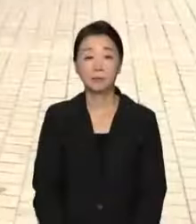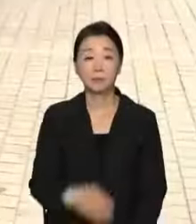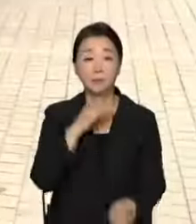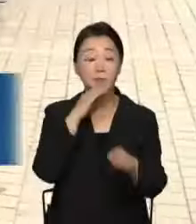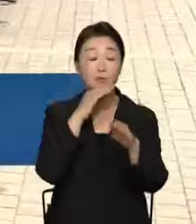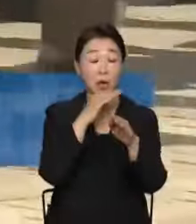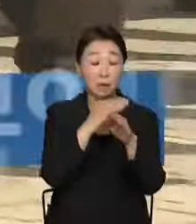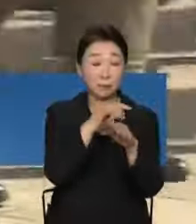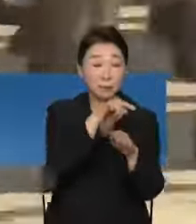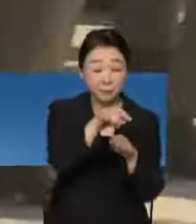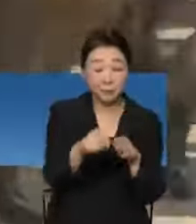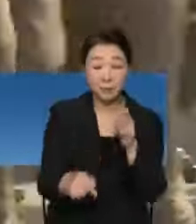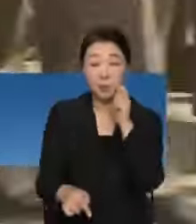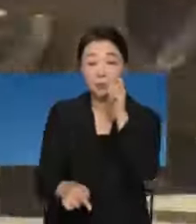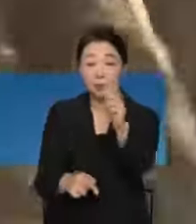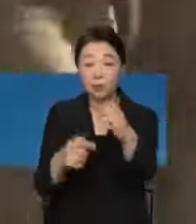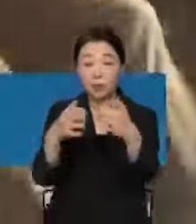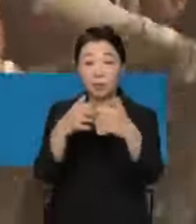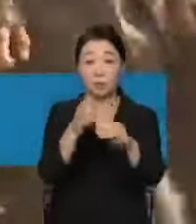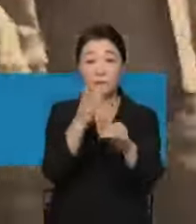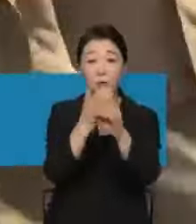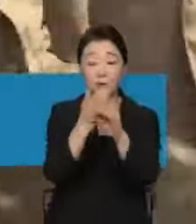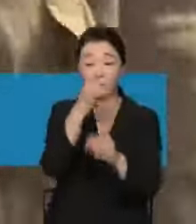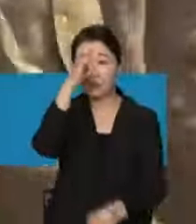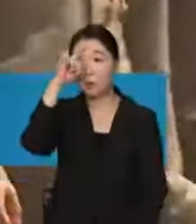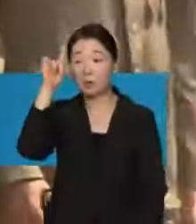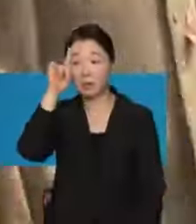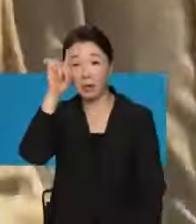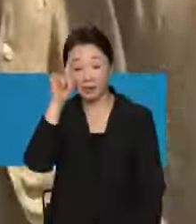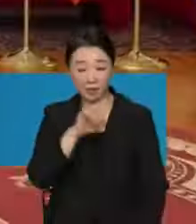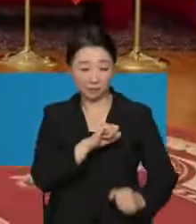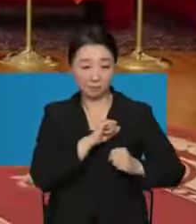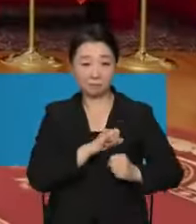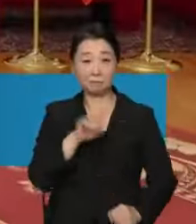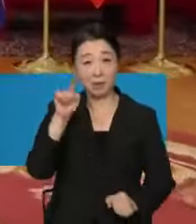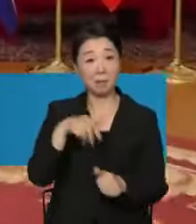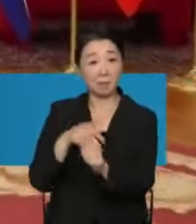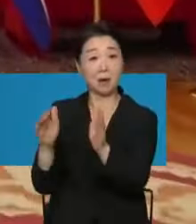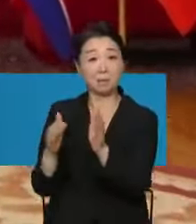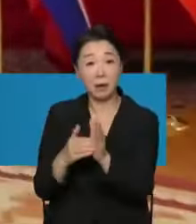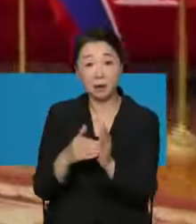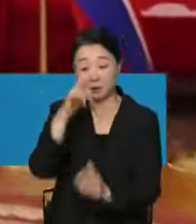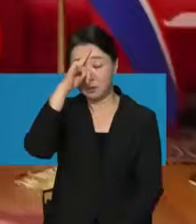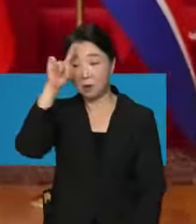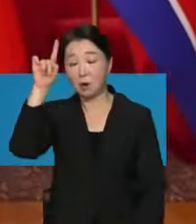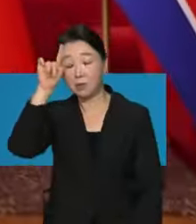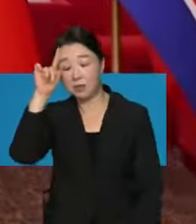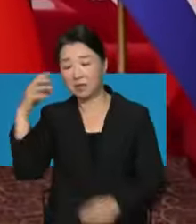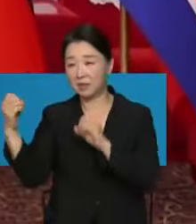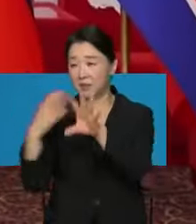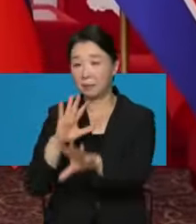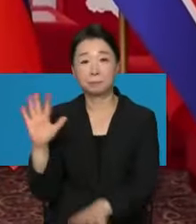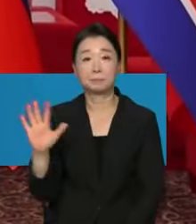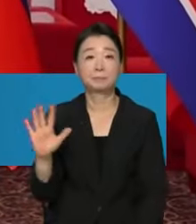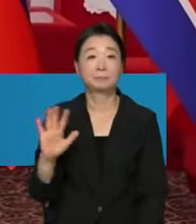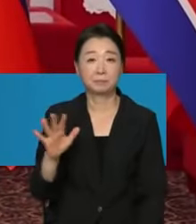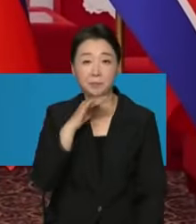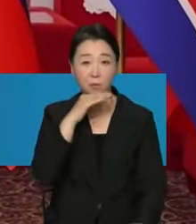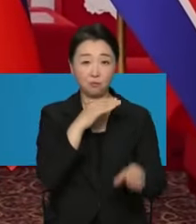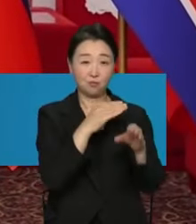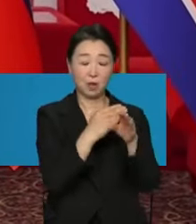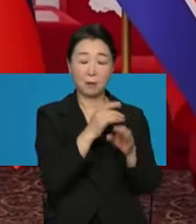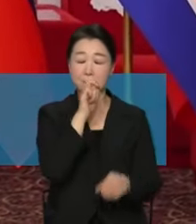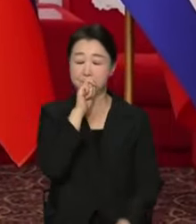북한이 우크라이나 전쟁에 최대 만 명의 병력을 파견했다는 외신 보도가 나왔습니다. 러시아는 직접 답변을 피했고 북한